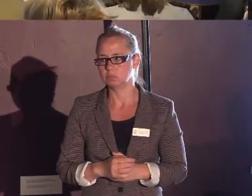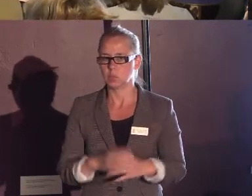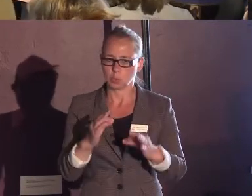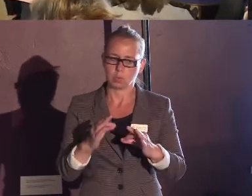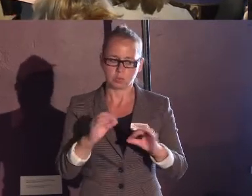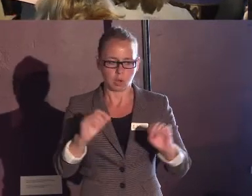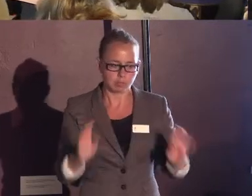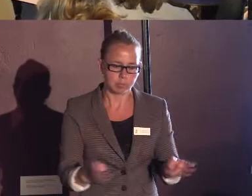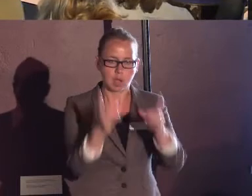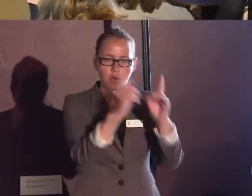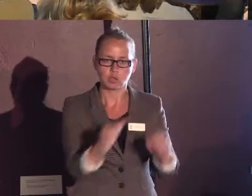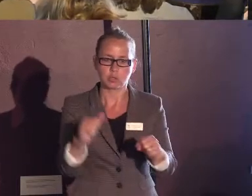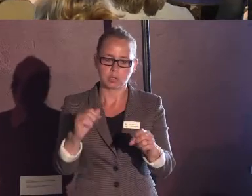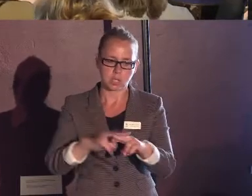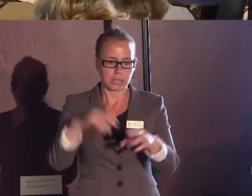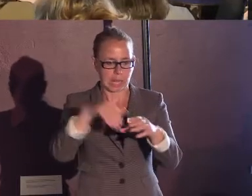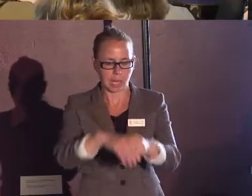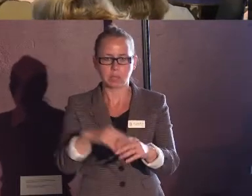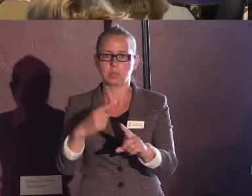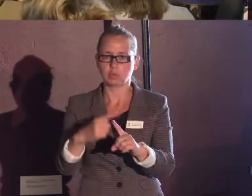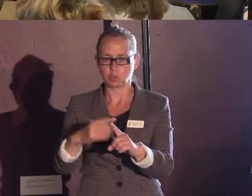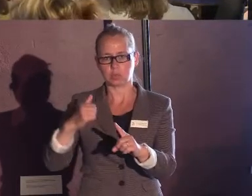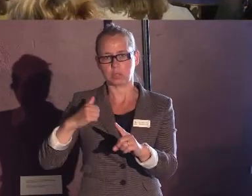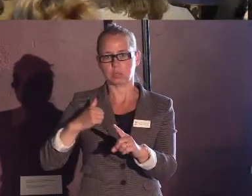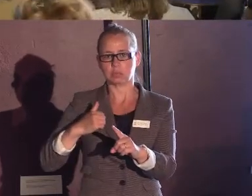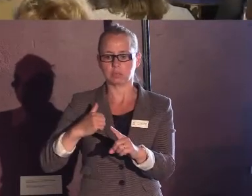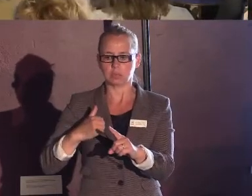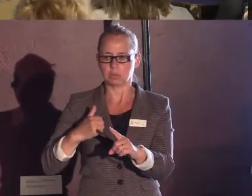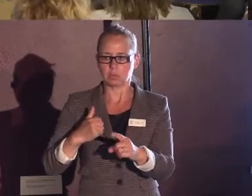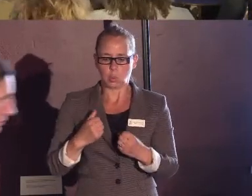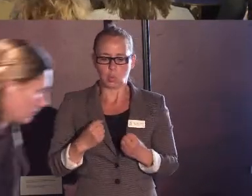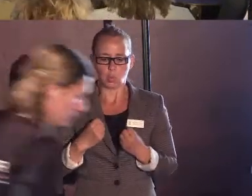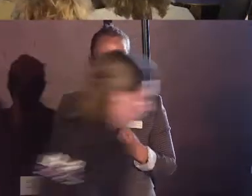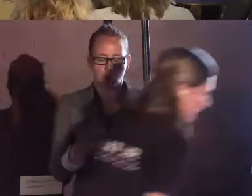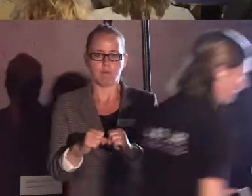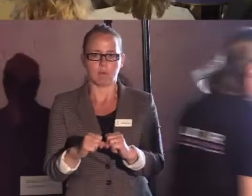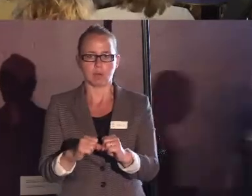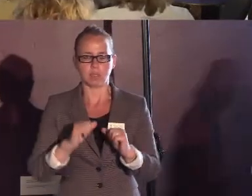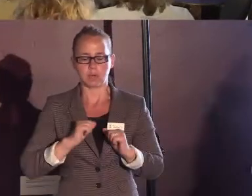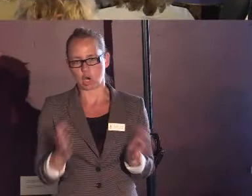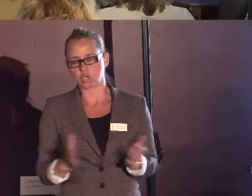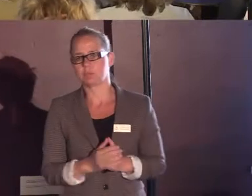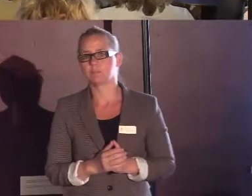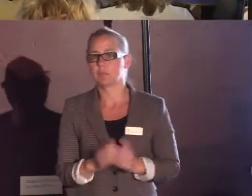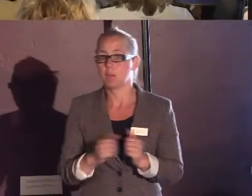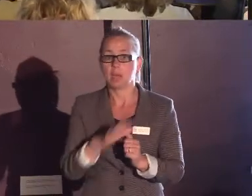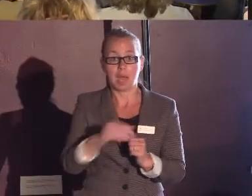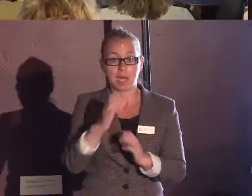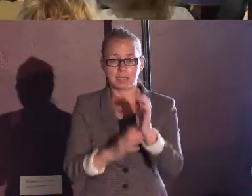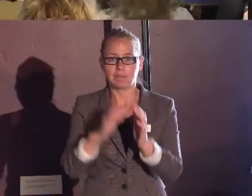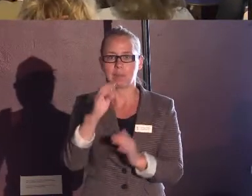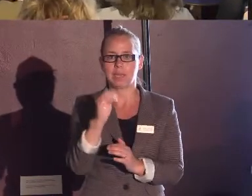för att folk ska vara delaktiga och få tillgång till att själva utöva naturligtvis. Alla de här siffrorna finns